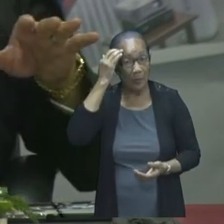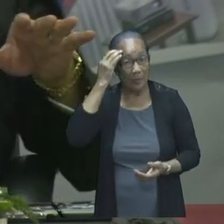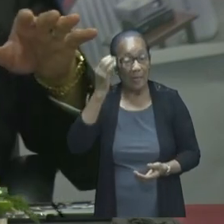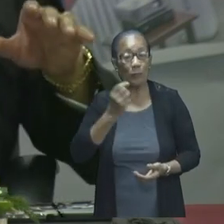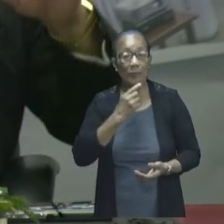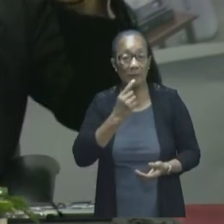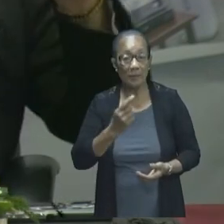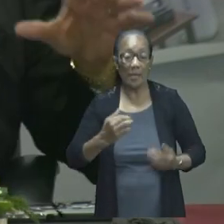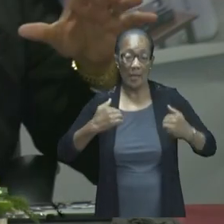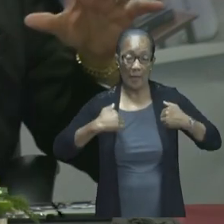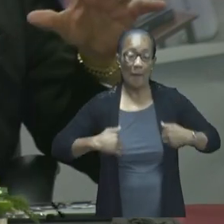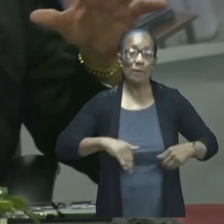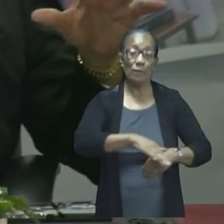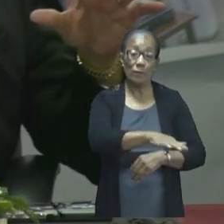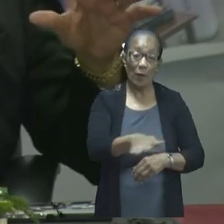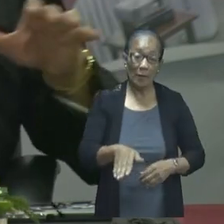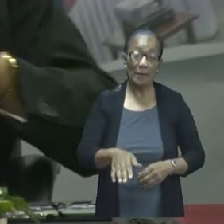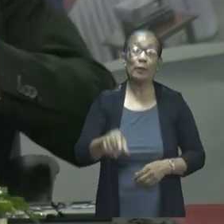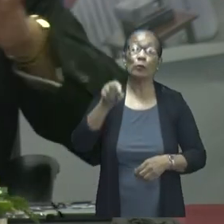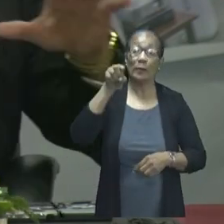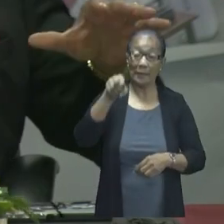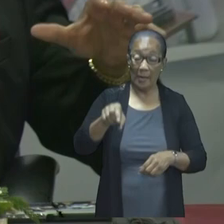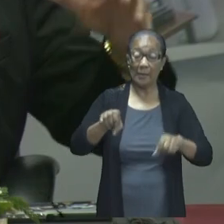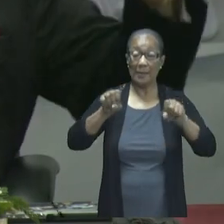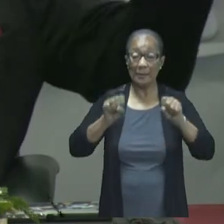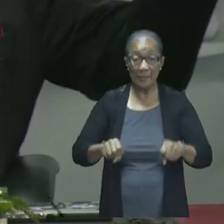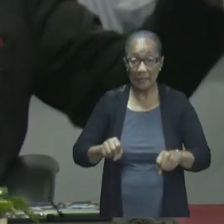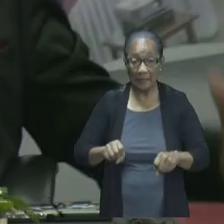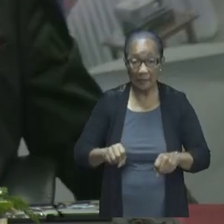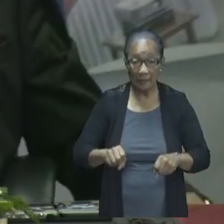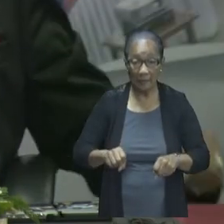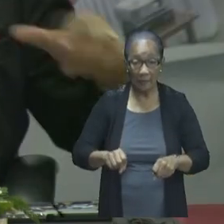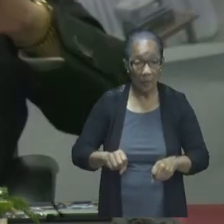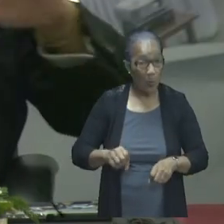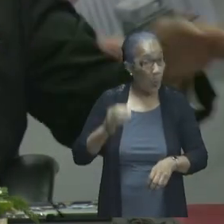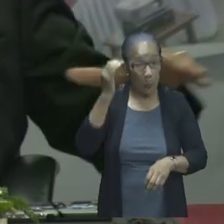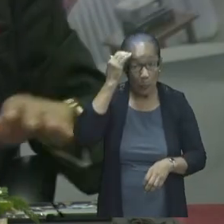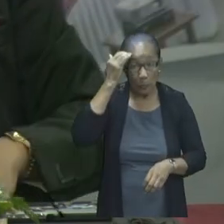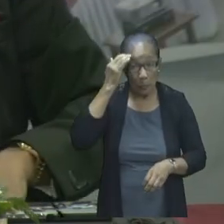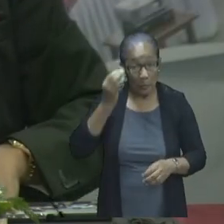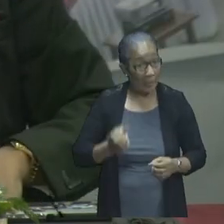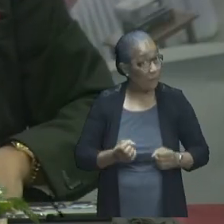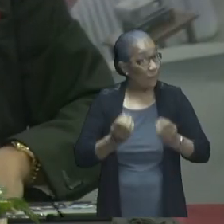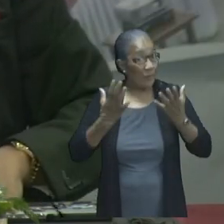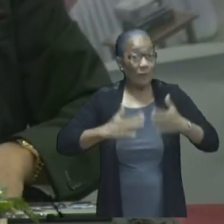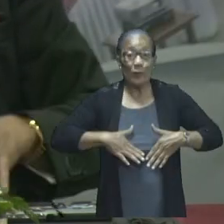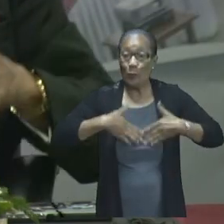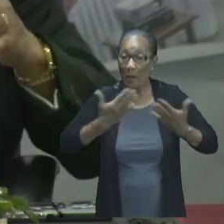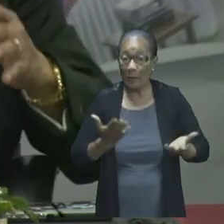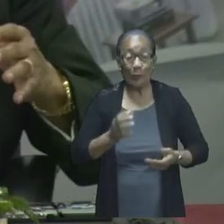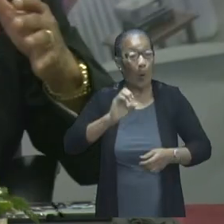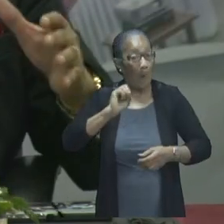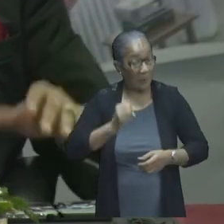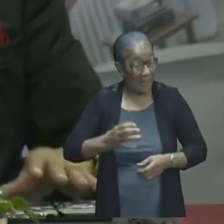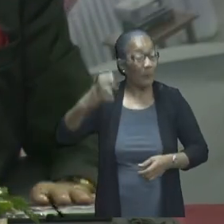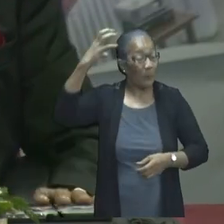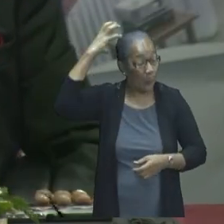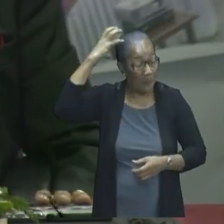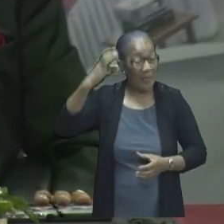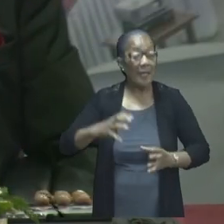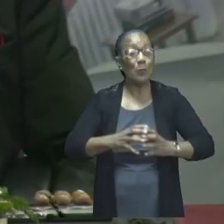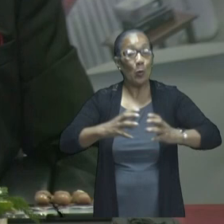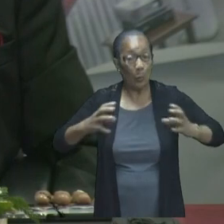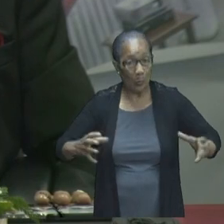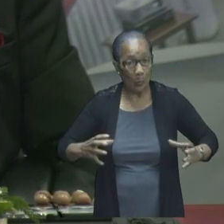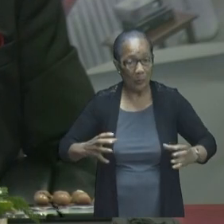volk als we daar gaan komen hier dan verwacht niks maar not be your own a pony we hadden inderdaad gedacht dat we wat te eten